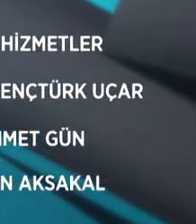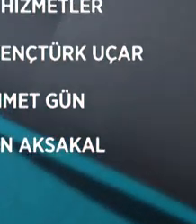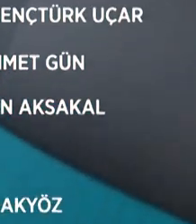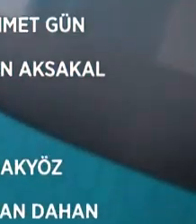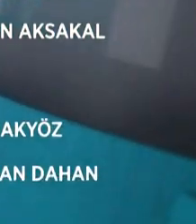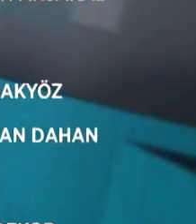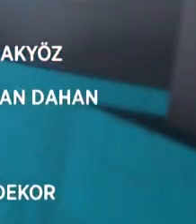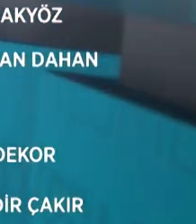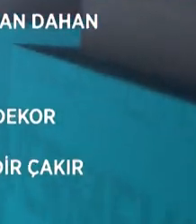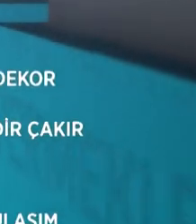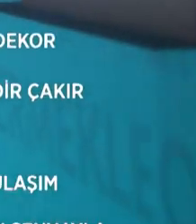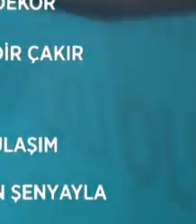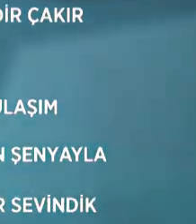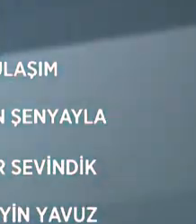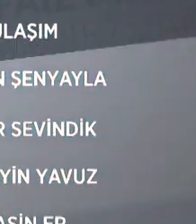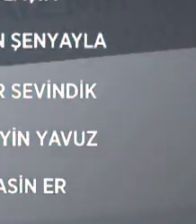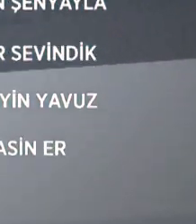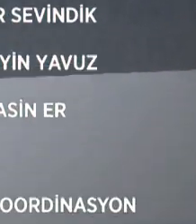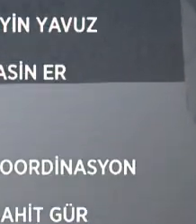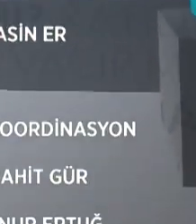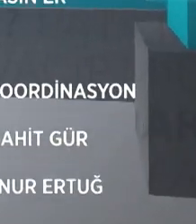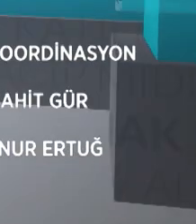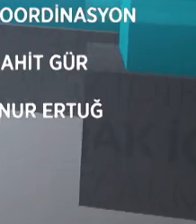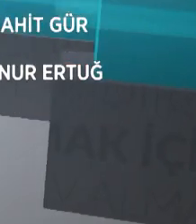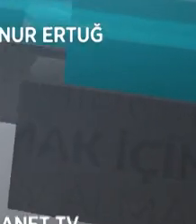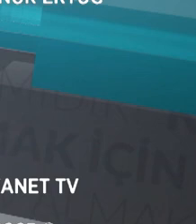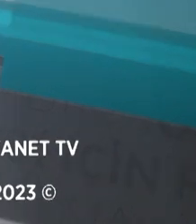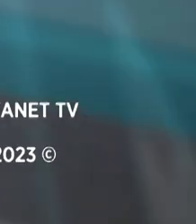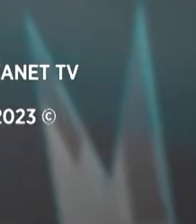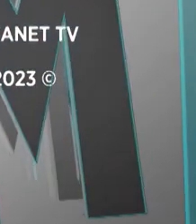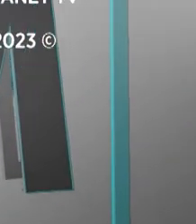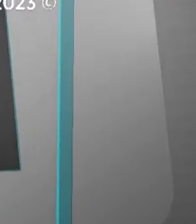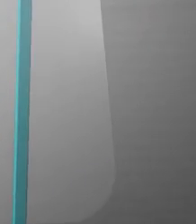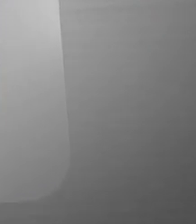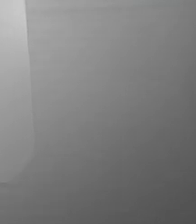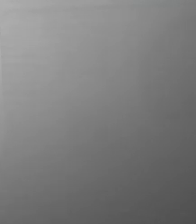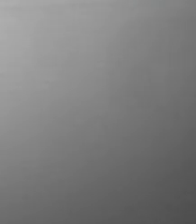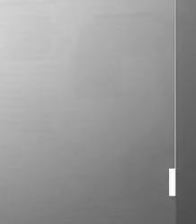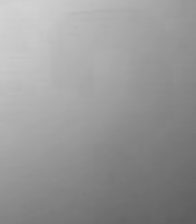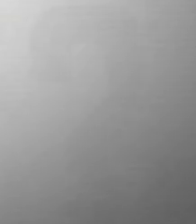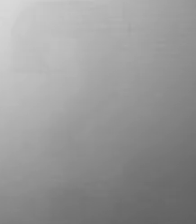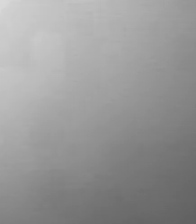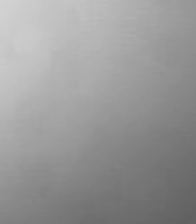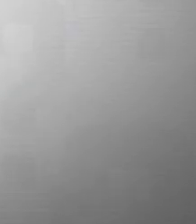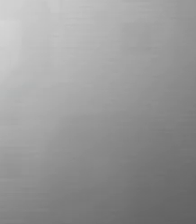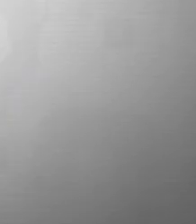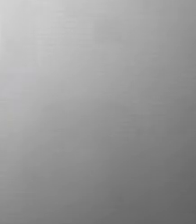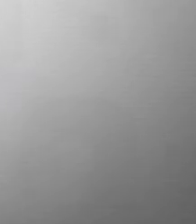Dinimizde zorlama var mıdır? Hangi kişilere kullanılıyor? İslami mezhebine göre evde hikâfa girebiliyor